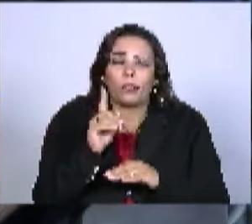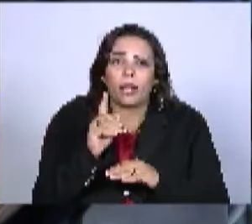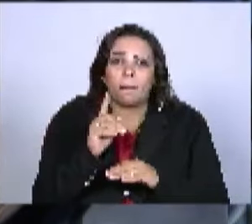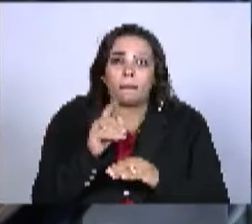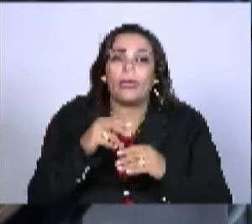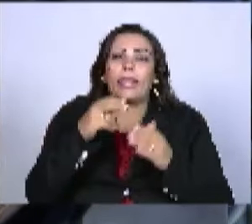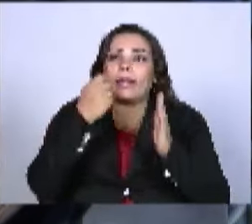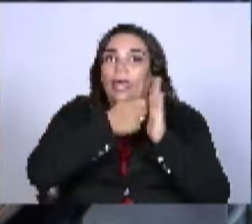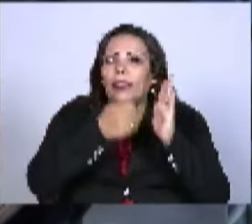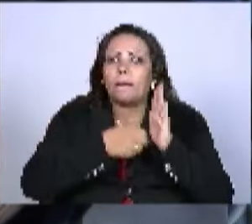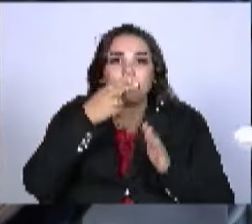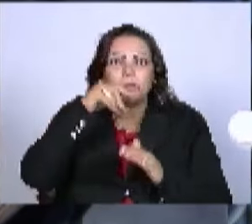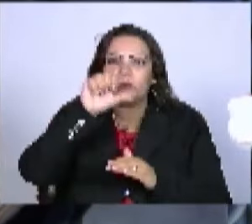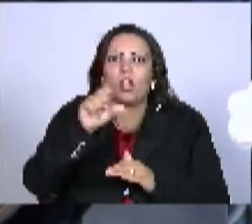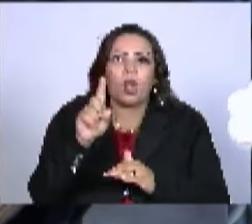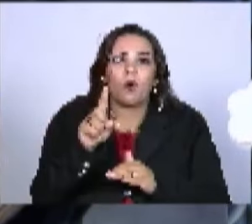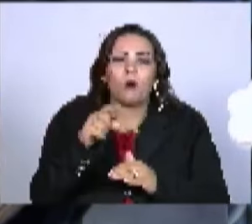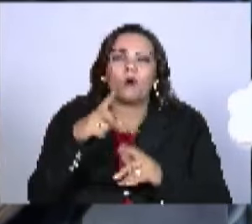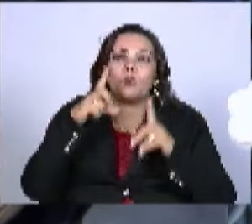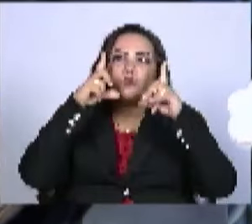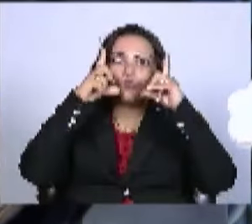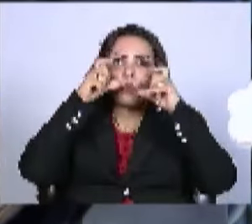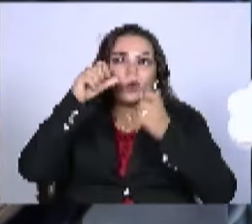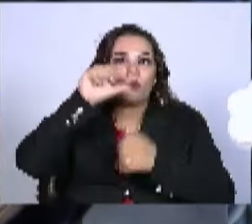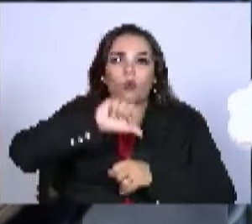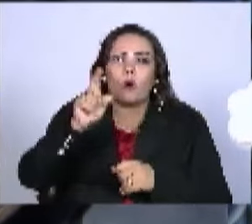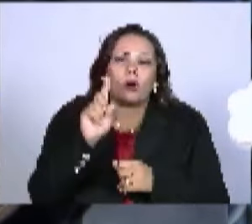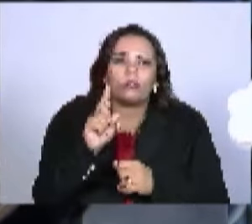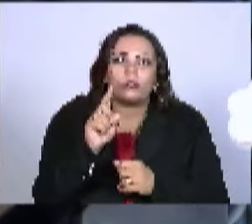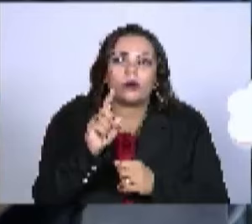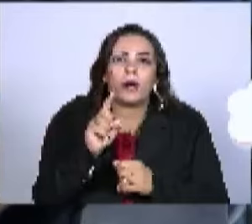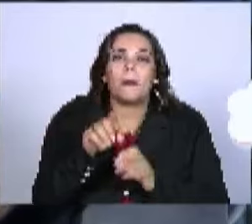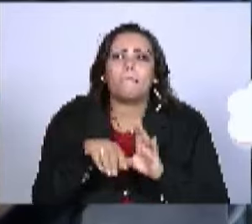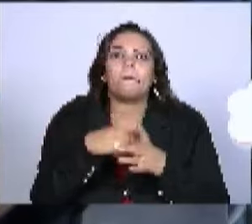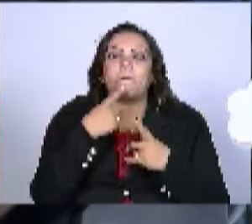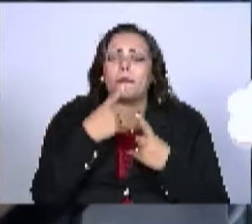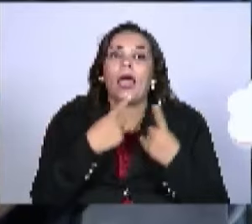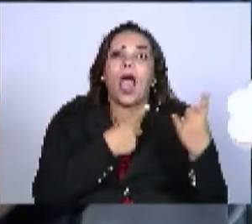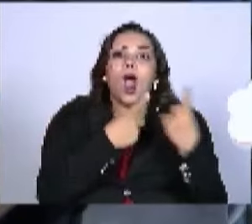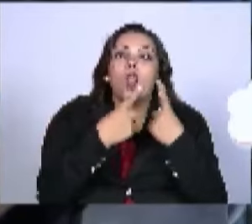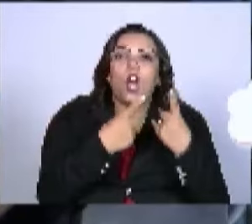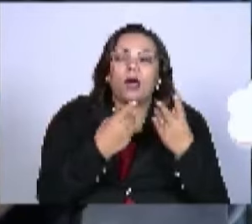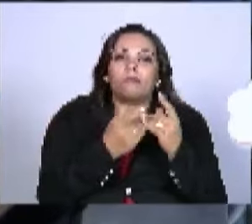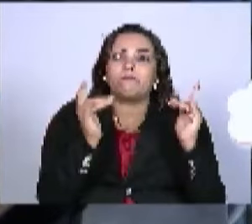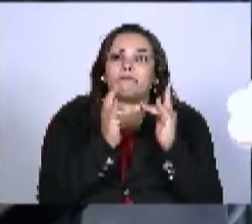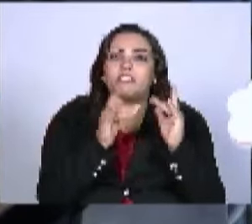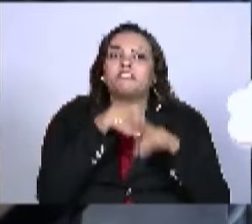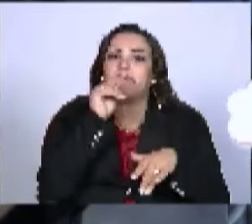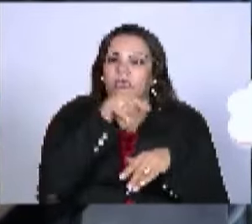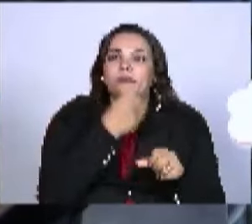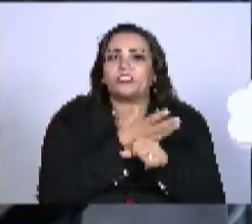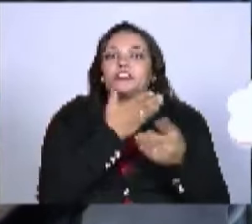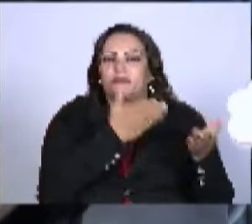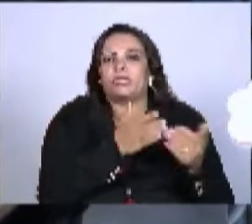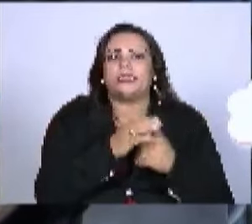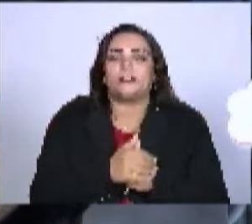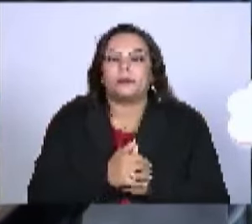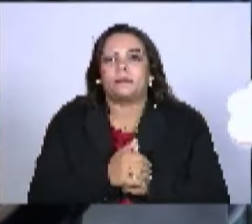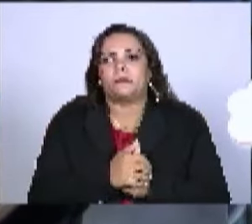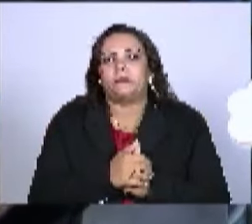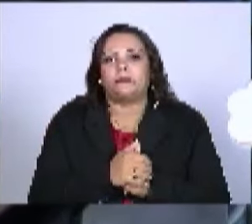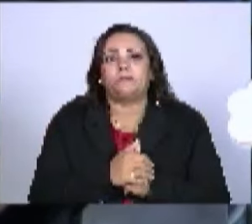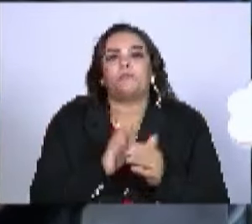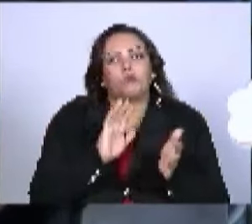كتابه مش كوويسه وصور مش كويسه ولما تقول علاقه مش كويسه يبقى هنا تاكيد انها للا علاقات جسديه